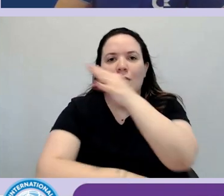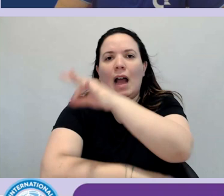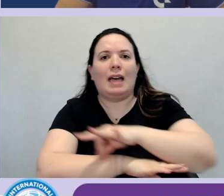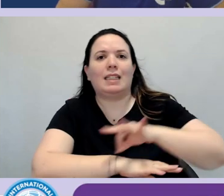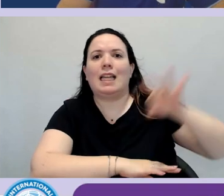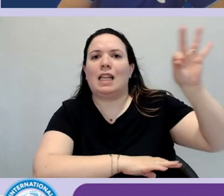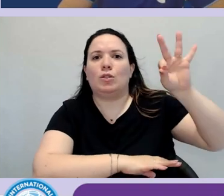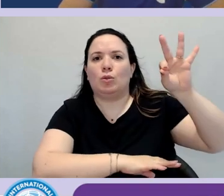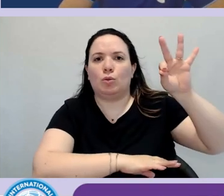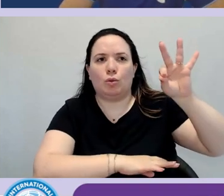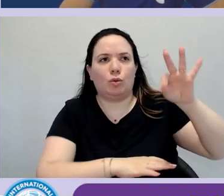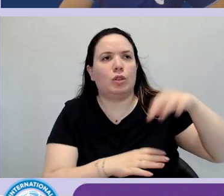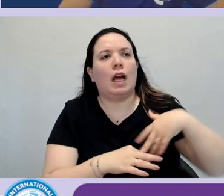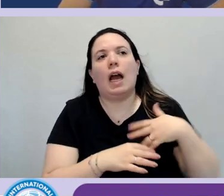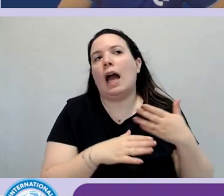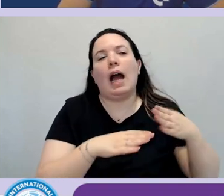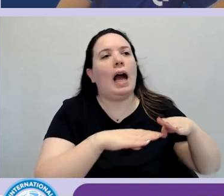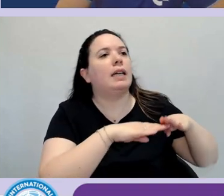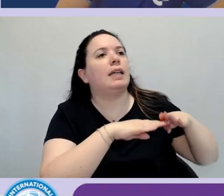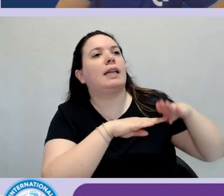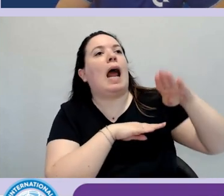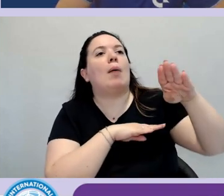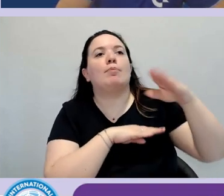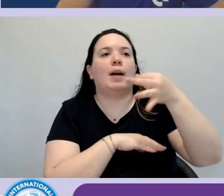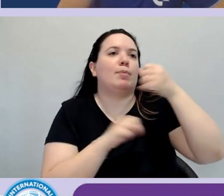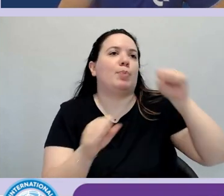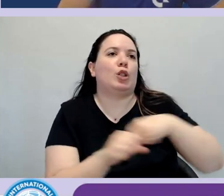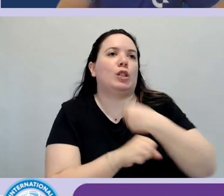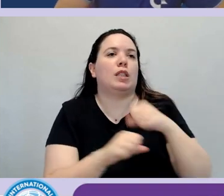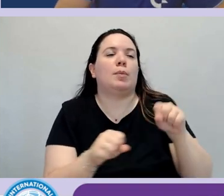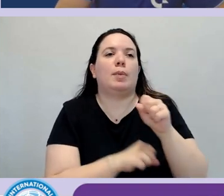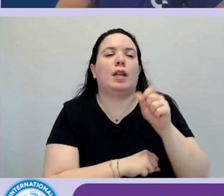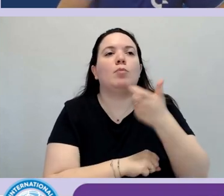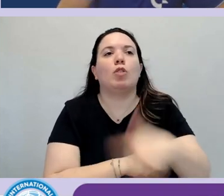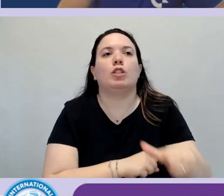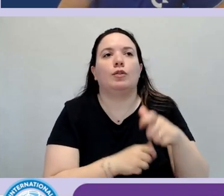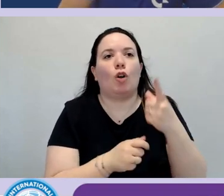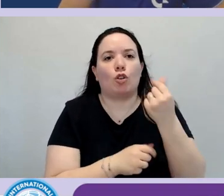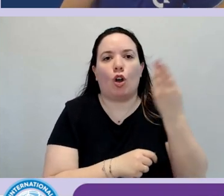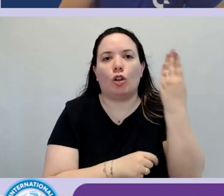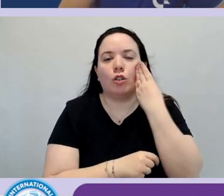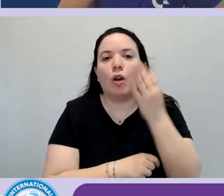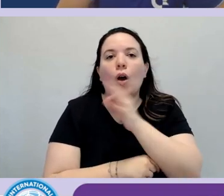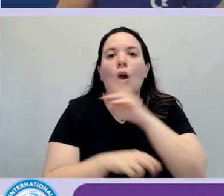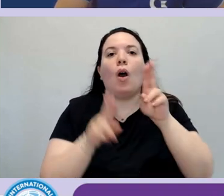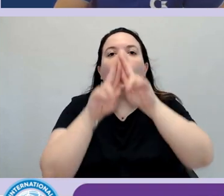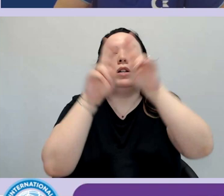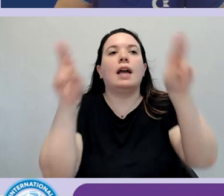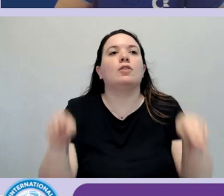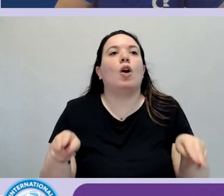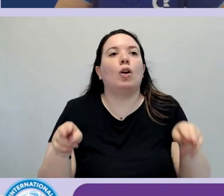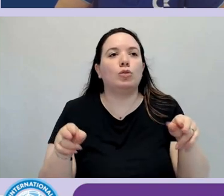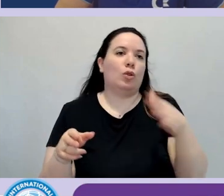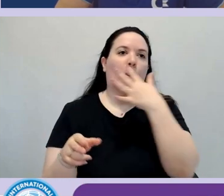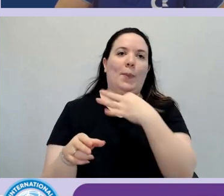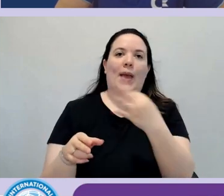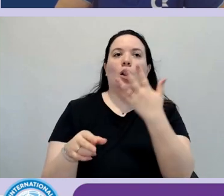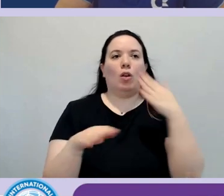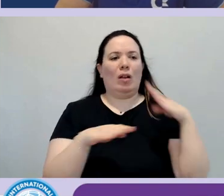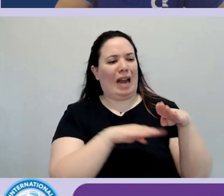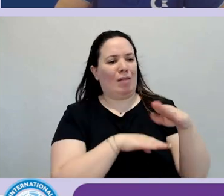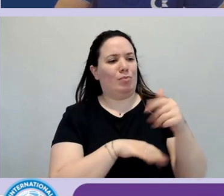architettura non ti faccio la rampa perché mi costa troppo o rendo brutto l'ingresso d mio del mio negozio